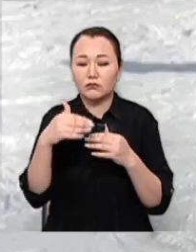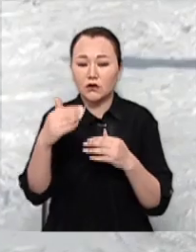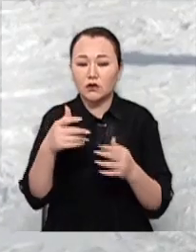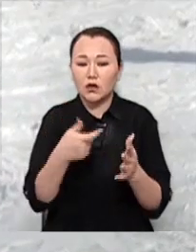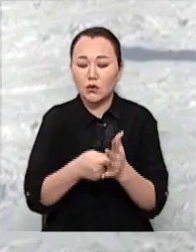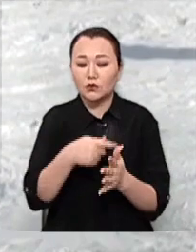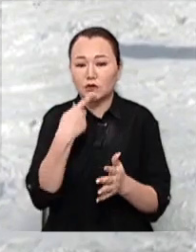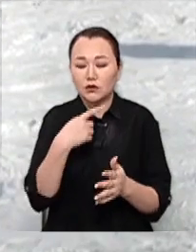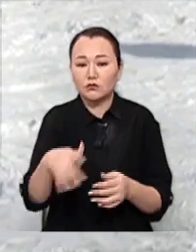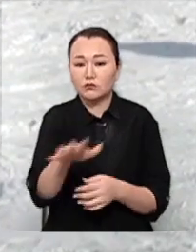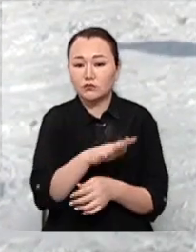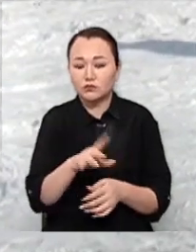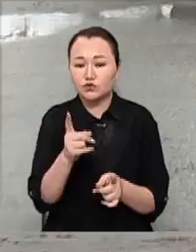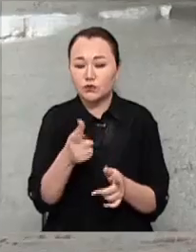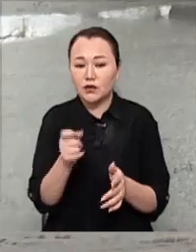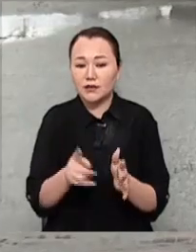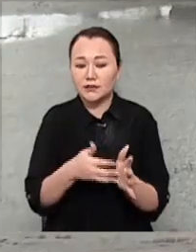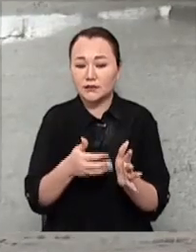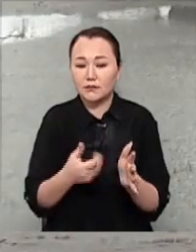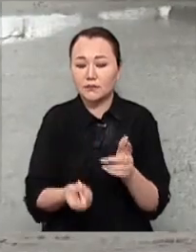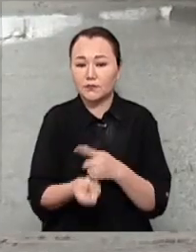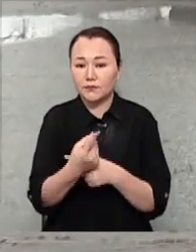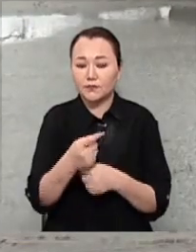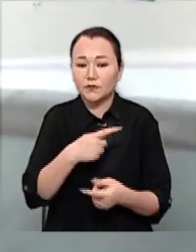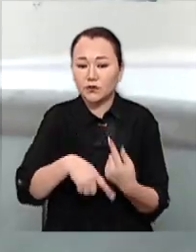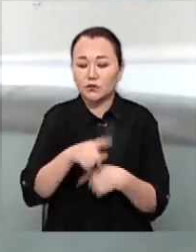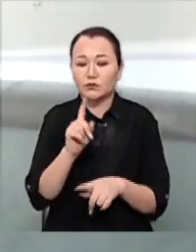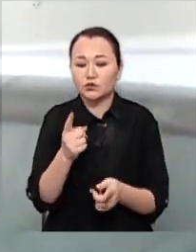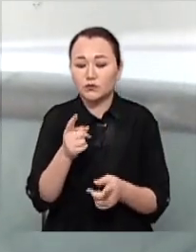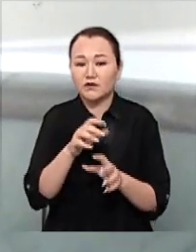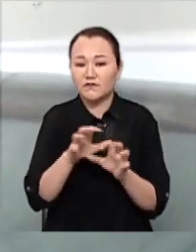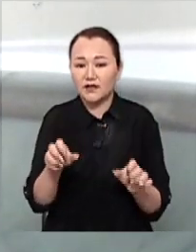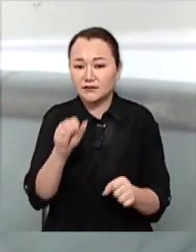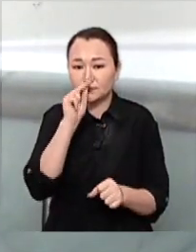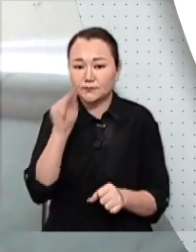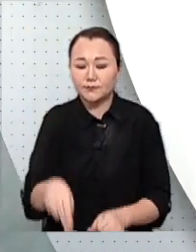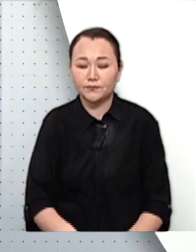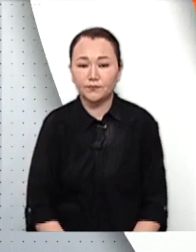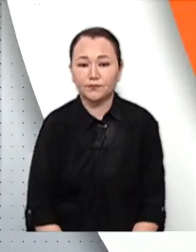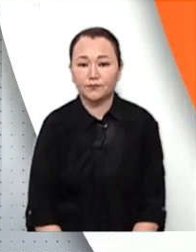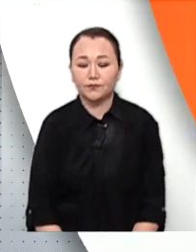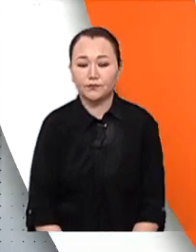атат. Өңірде неге газ тапшылығы туындаған? Кәсіпкерлер бұған неге билікті айыптап отыр?